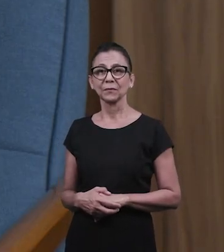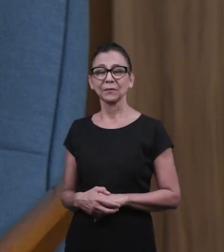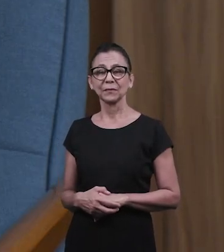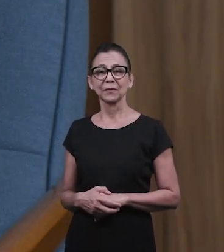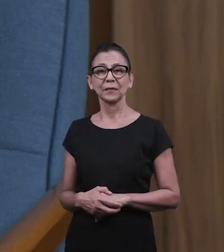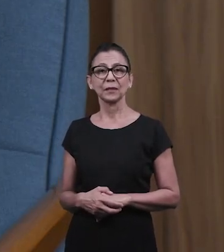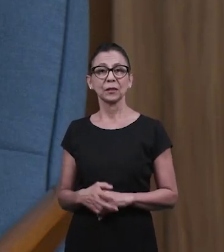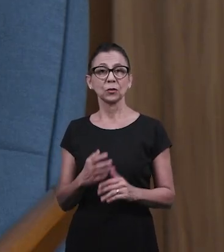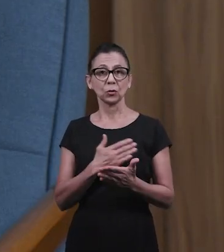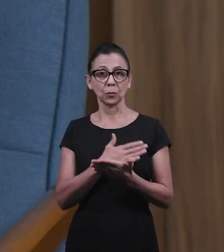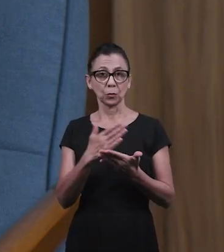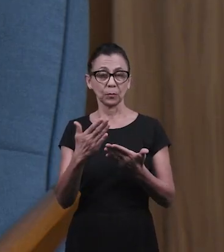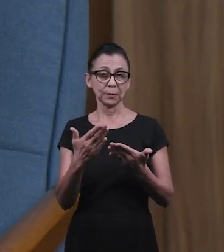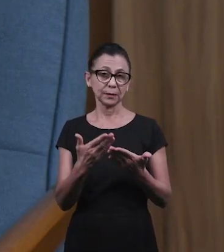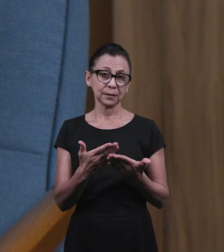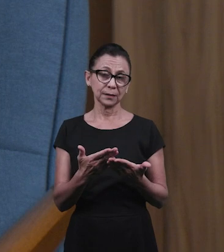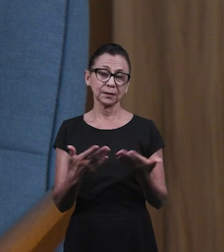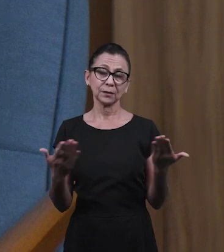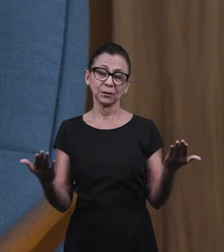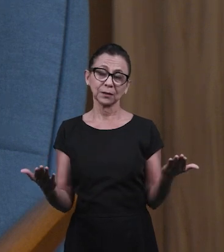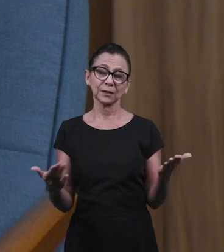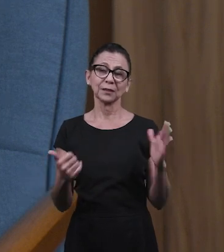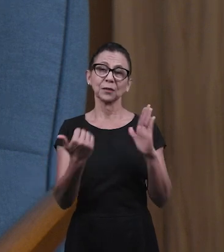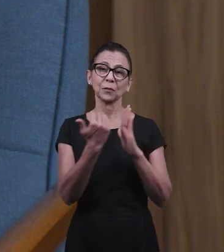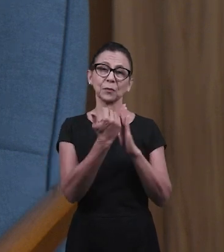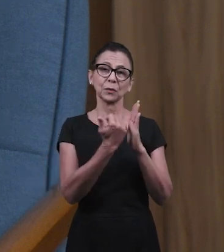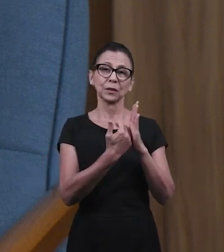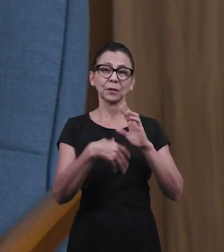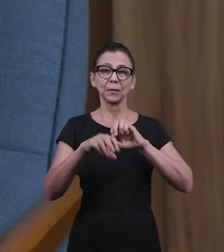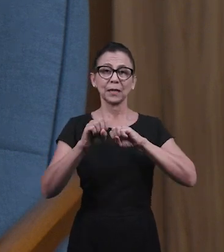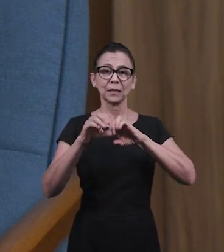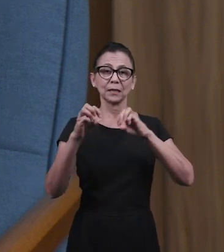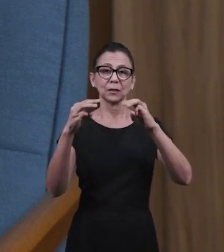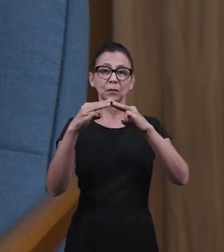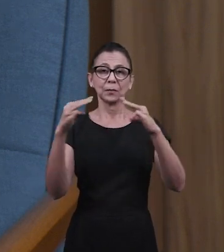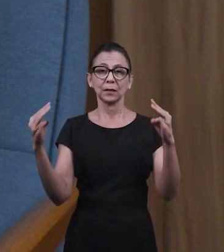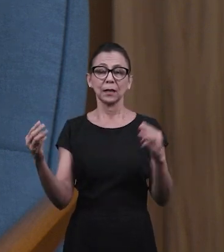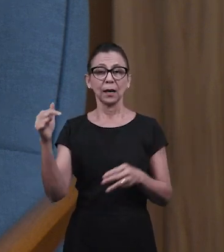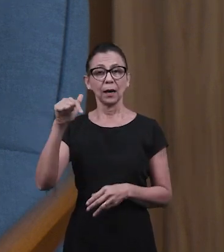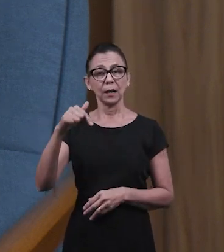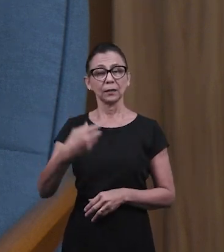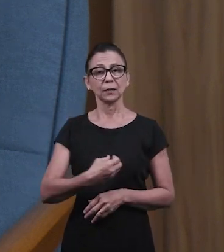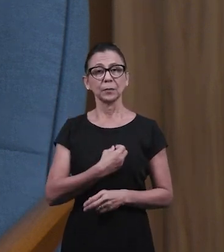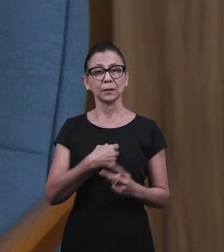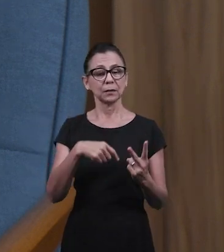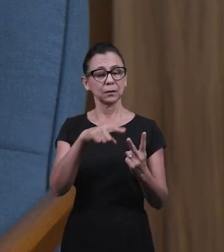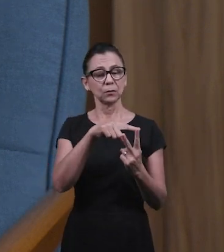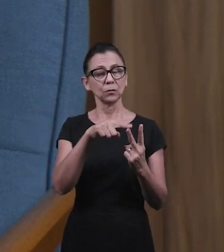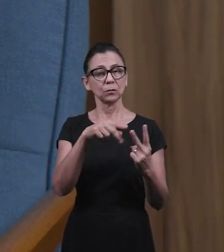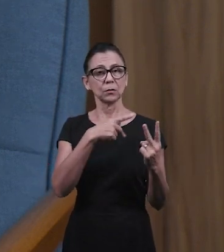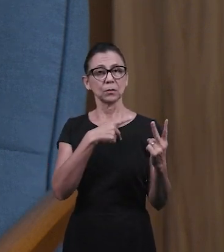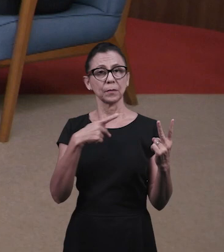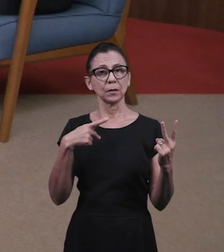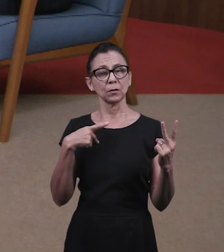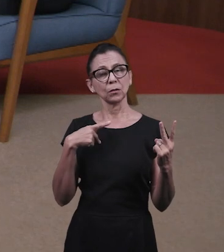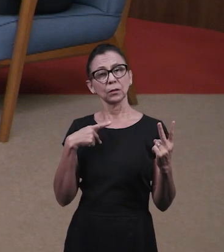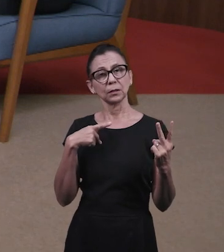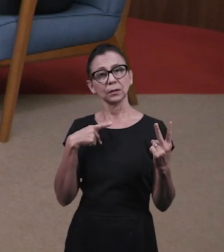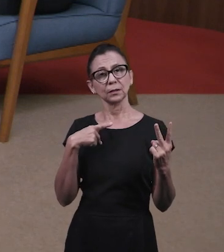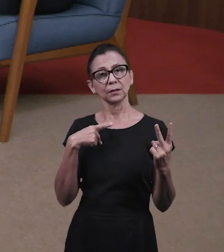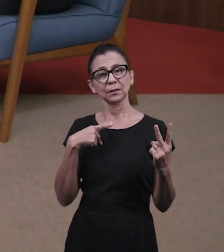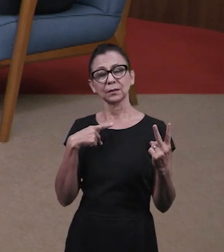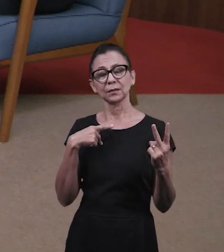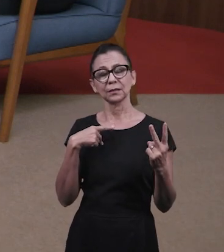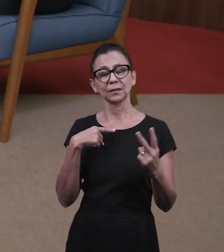Et nous commençons maintenant le volet Les sons du Manaïm. Comme je vous ai dit, hier, ici avec moi, le pasteur Daniel